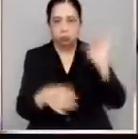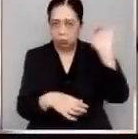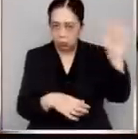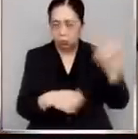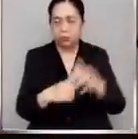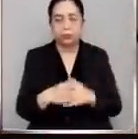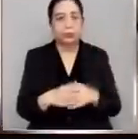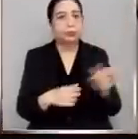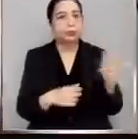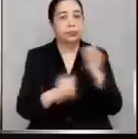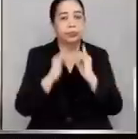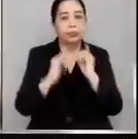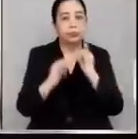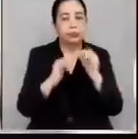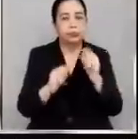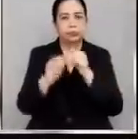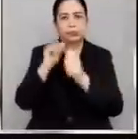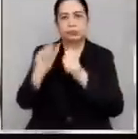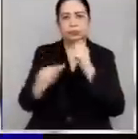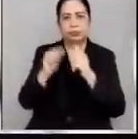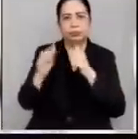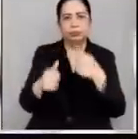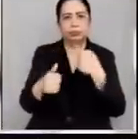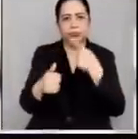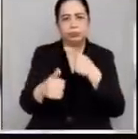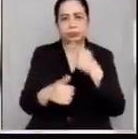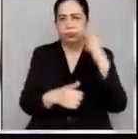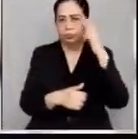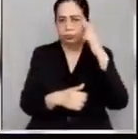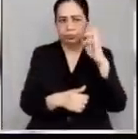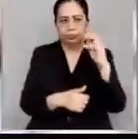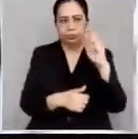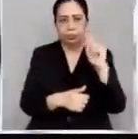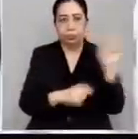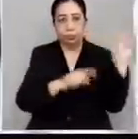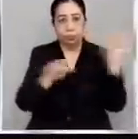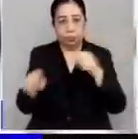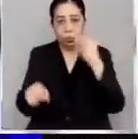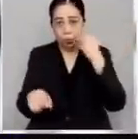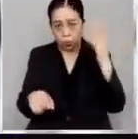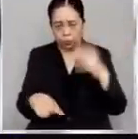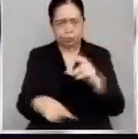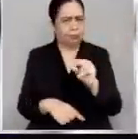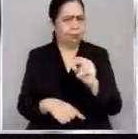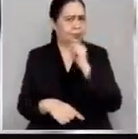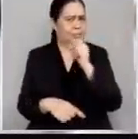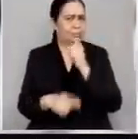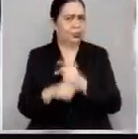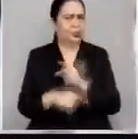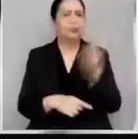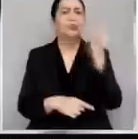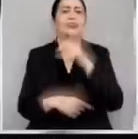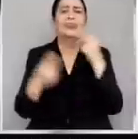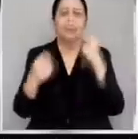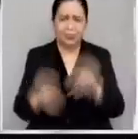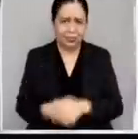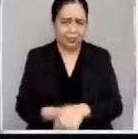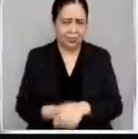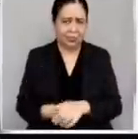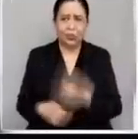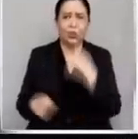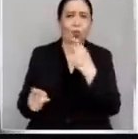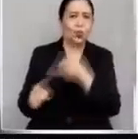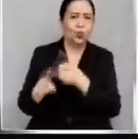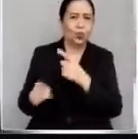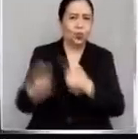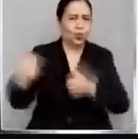interview, pinabulaanan ni Temes ang sinabi ni Remulla na uuwi na siya ngayong araw. Fake news. Sino bang reliable source? Yung source nila or ako?